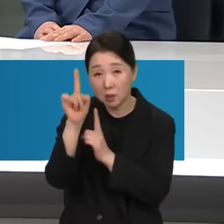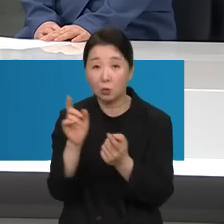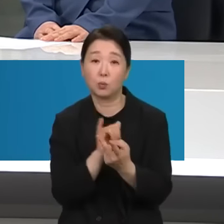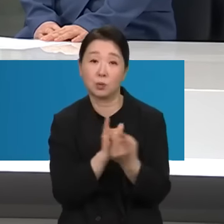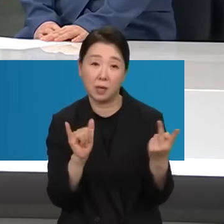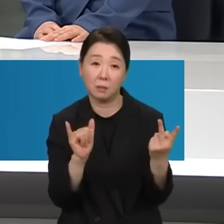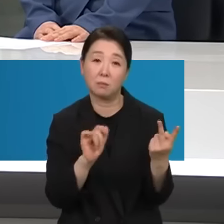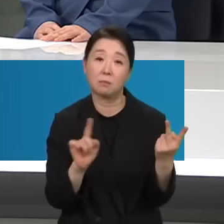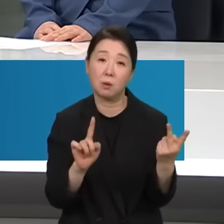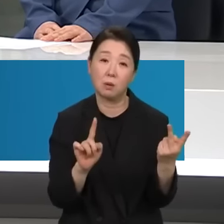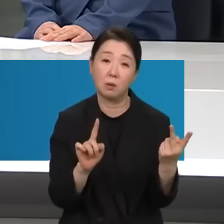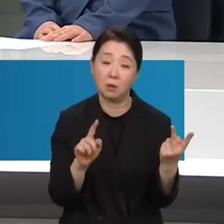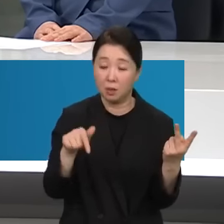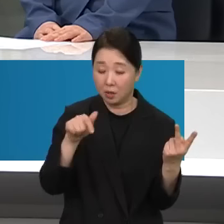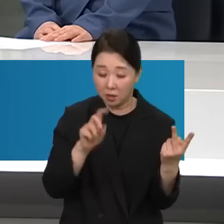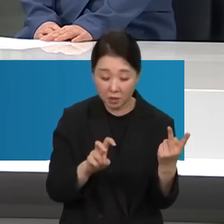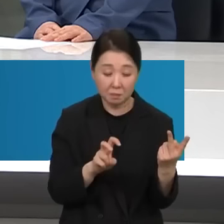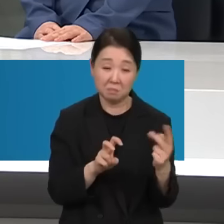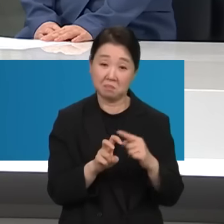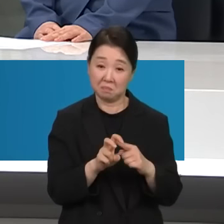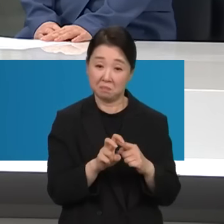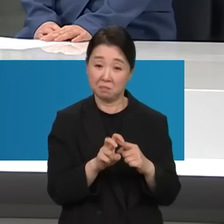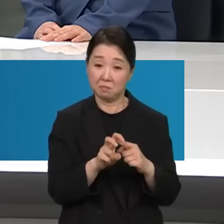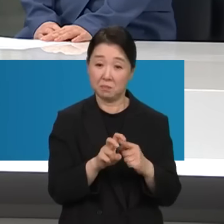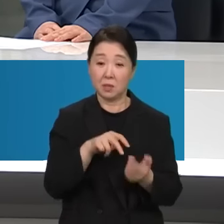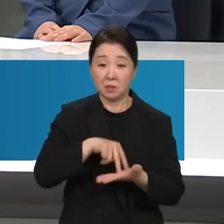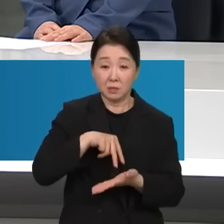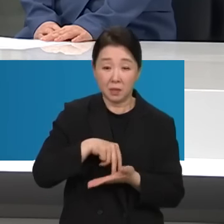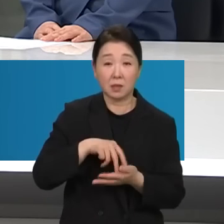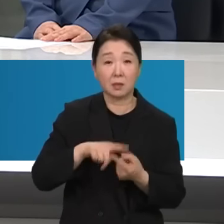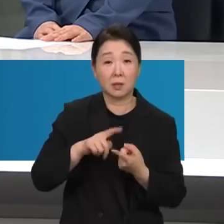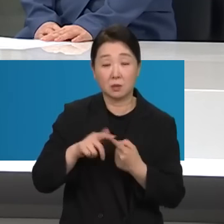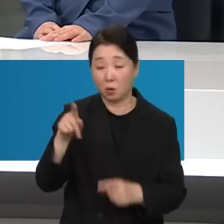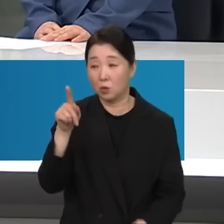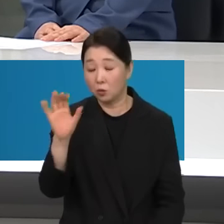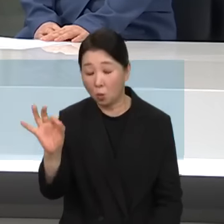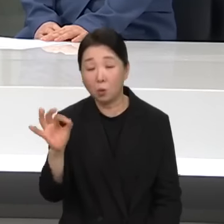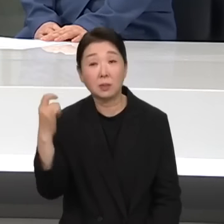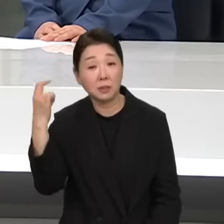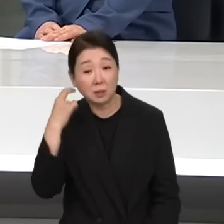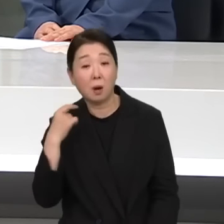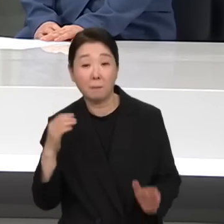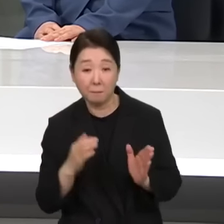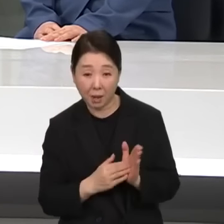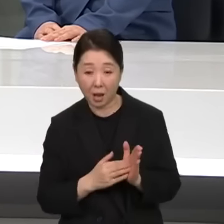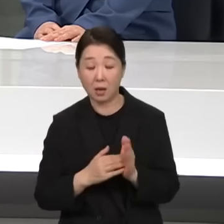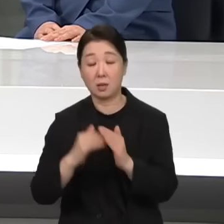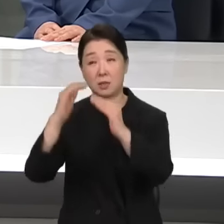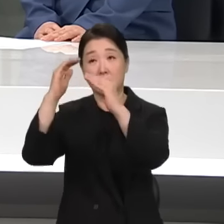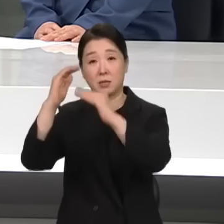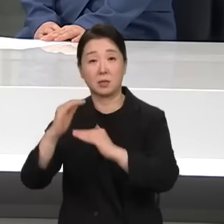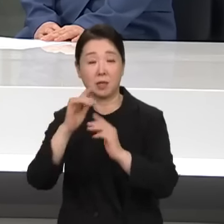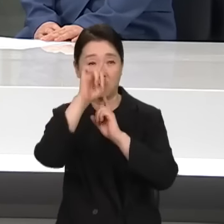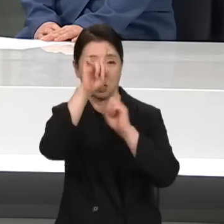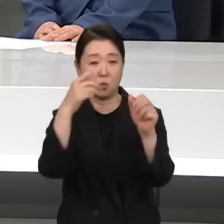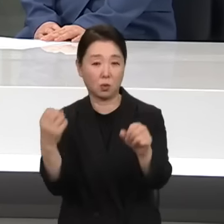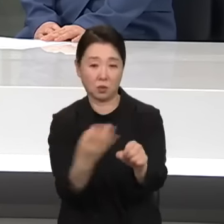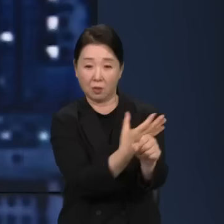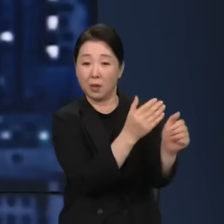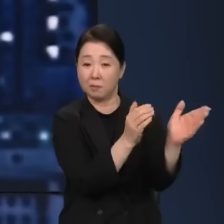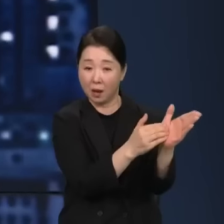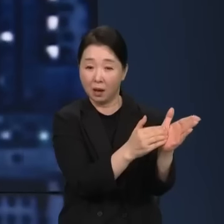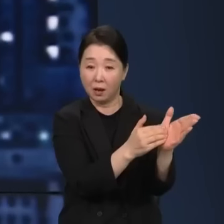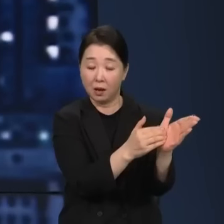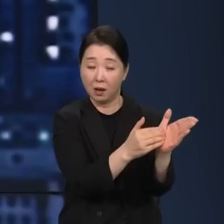사람 모두 임성근 전 사단장의 입장을 송 씨가 좀 들었고 그리고 그 내용을 이종호 씨에게 전달했다.